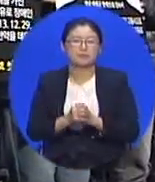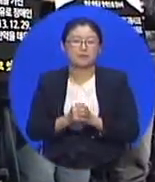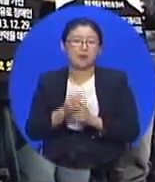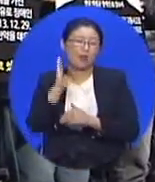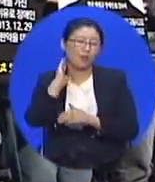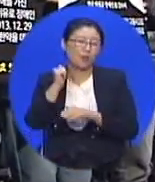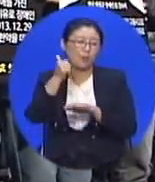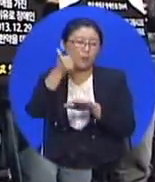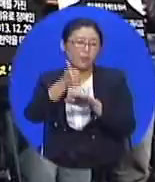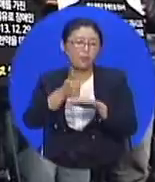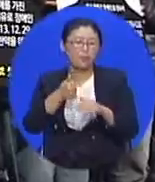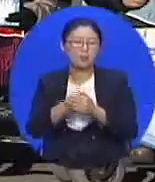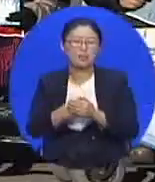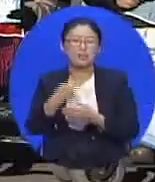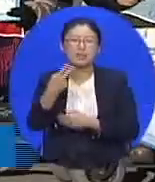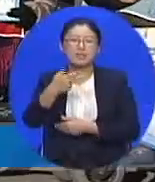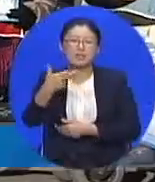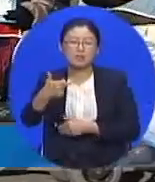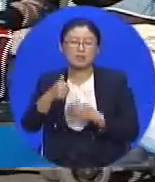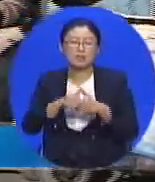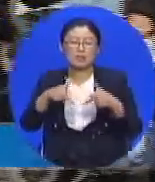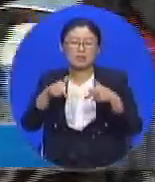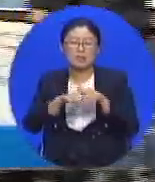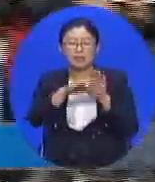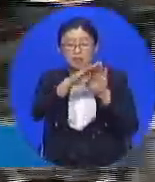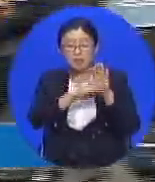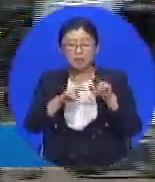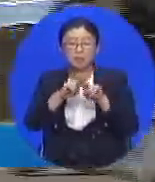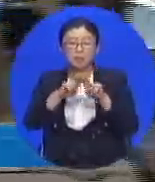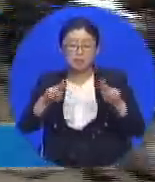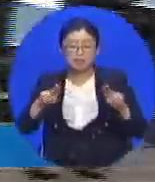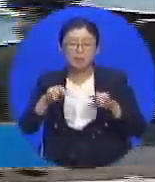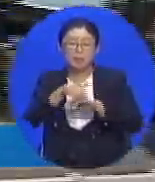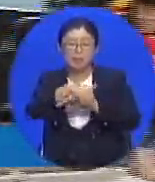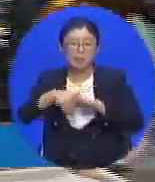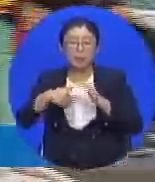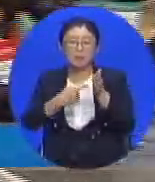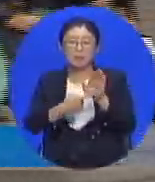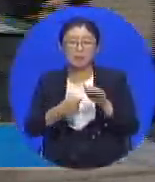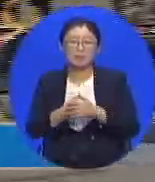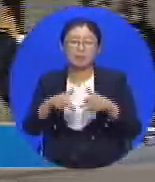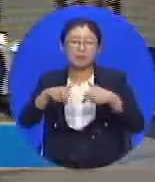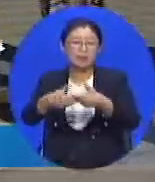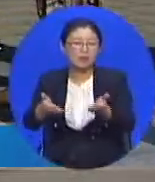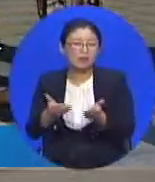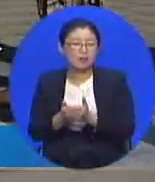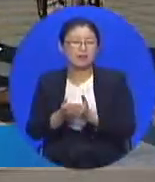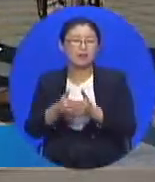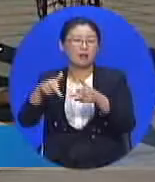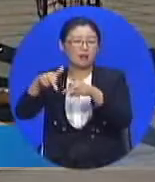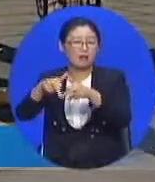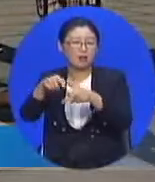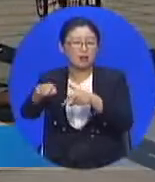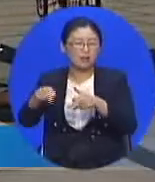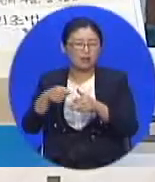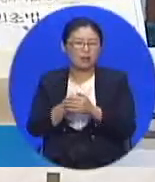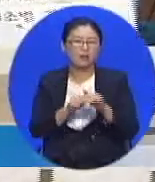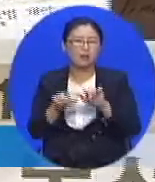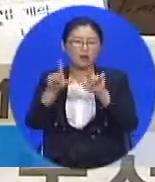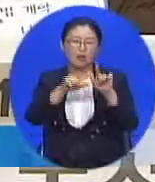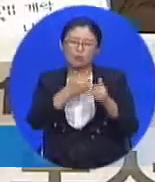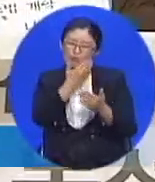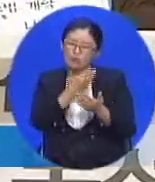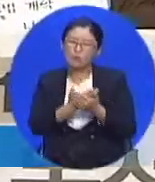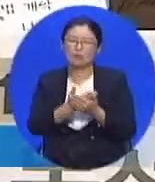임기 말기인 2017년에 장애 등급제를 폐지하겠다는 계획을 밝혔으나 장애계 단체는 장애인들의 삶과 직결되는 문제인